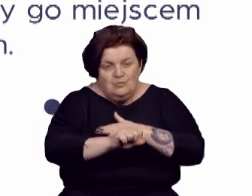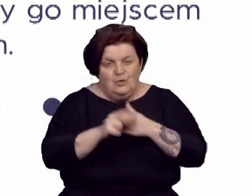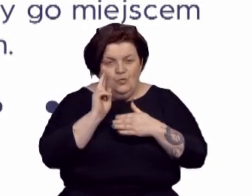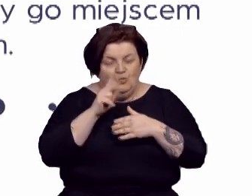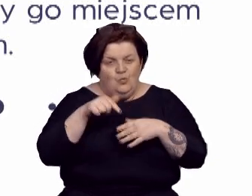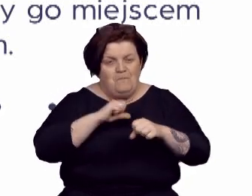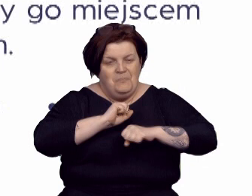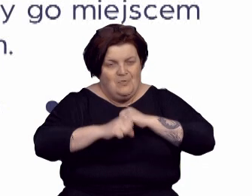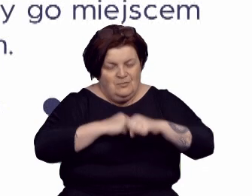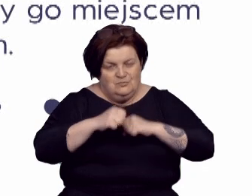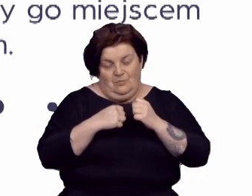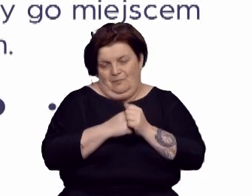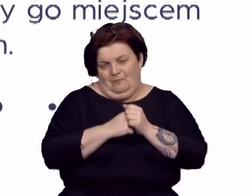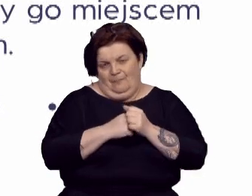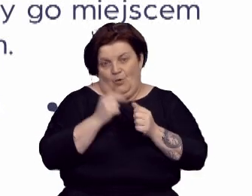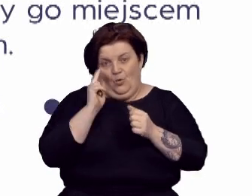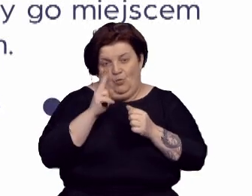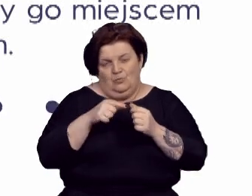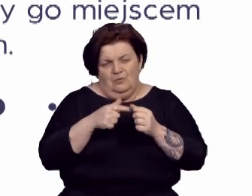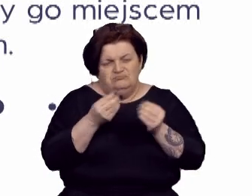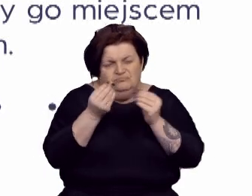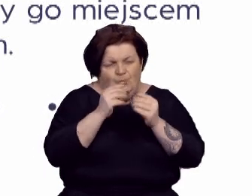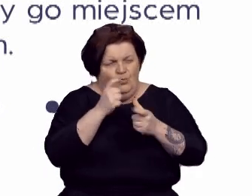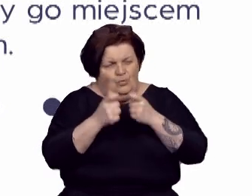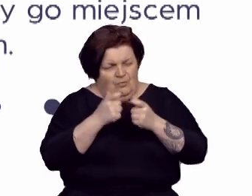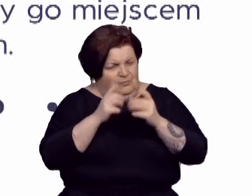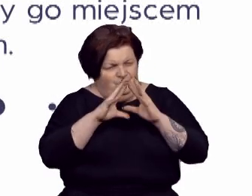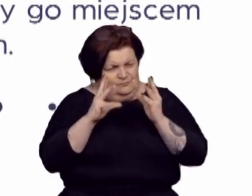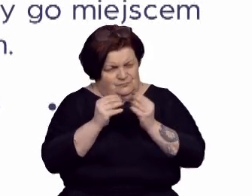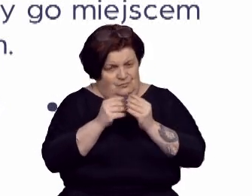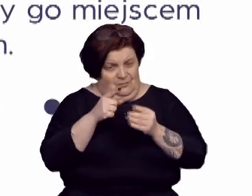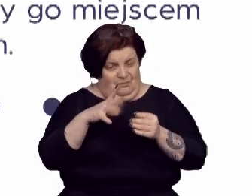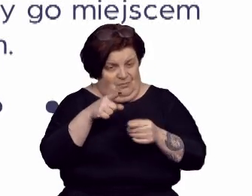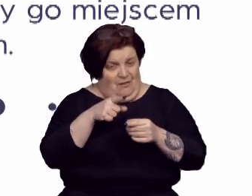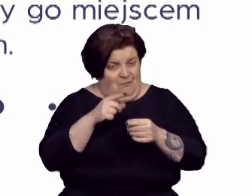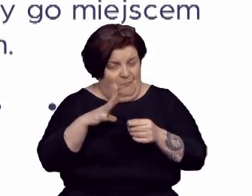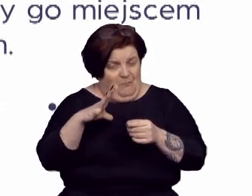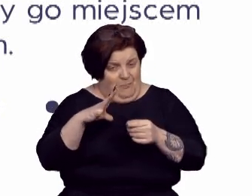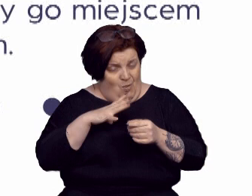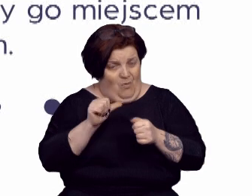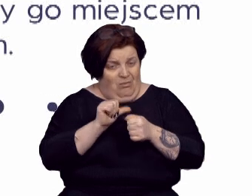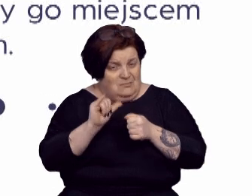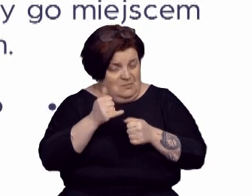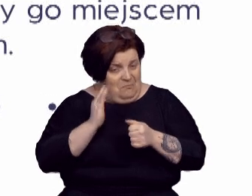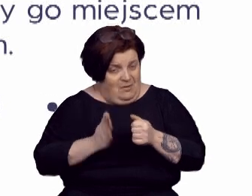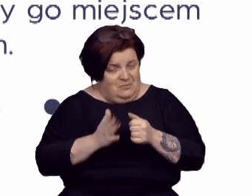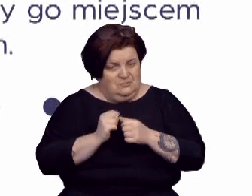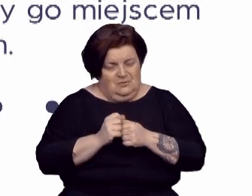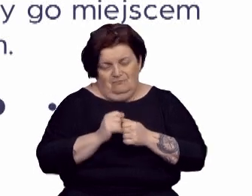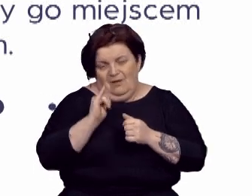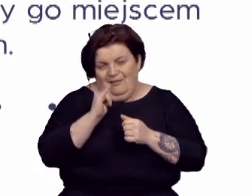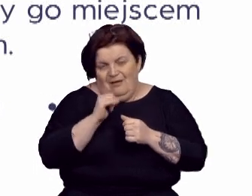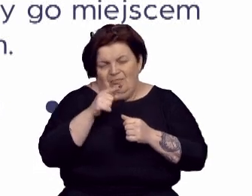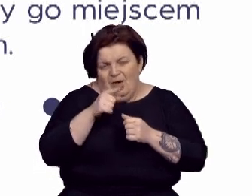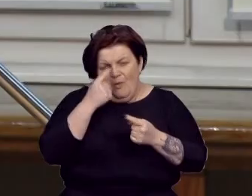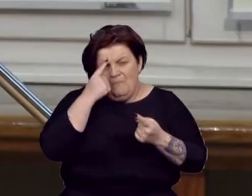urodzili, którzy tutaj pracują, którzy tu tworzą. Tak było, jest i będzie. I